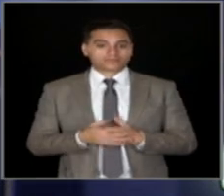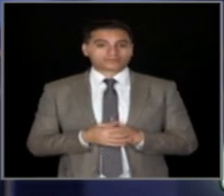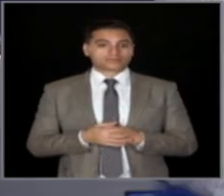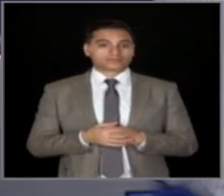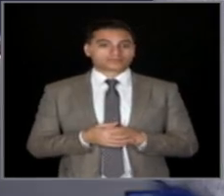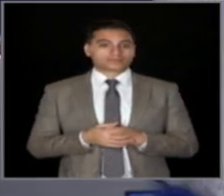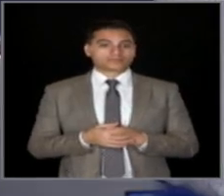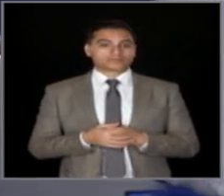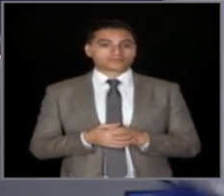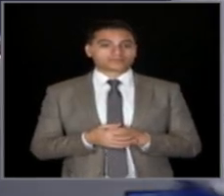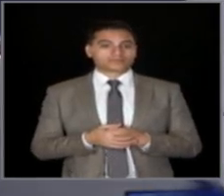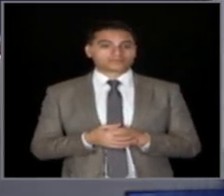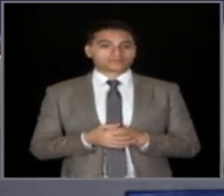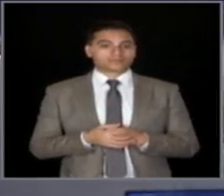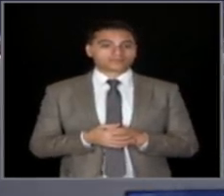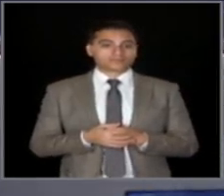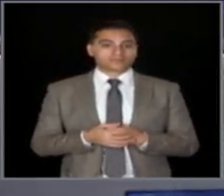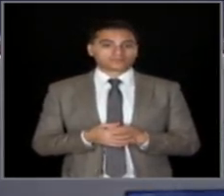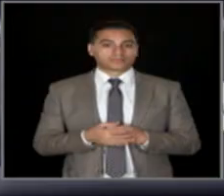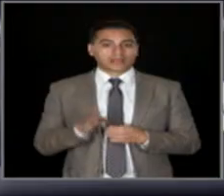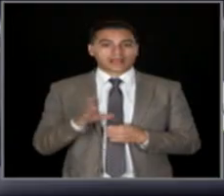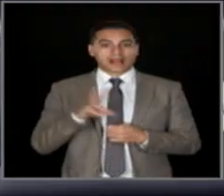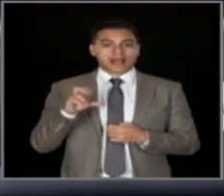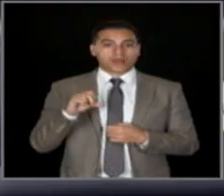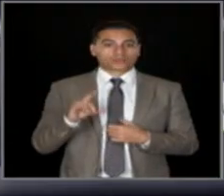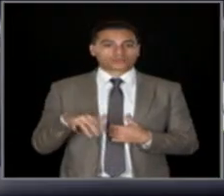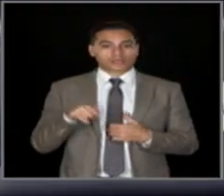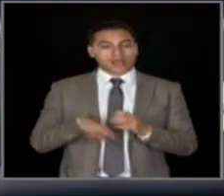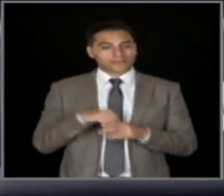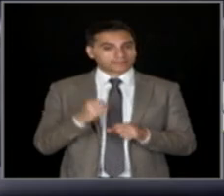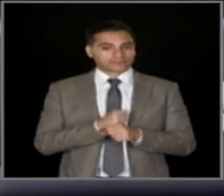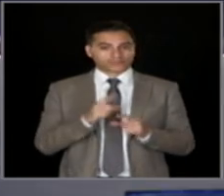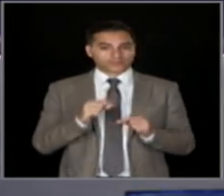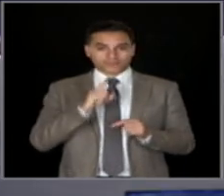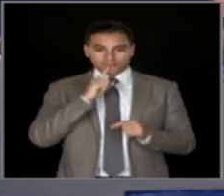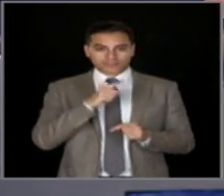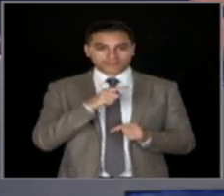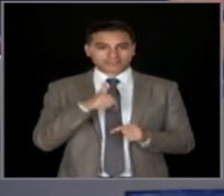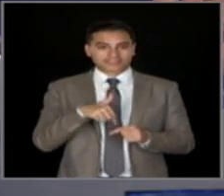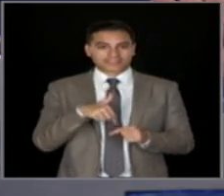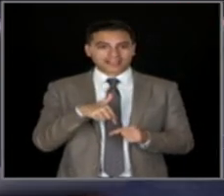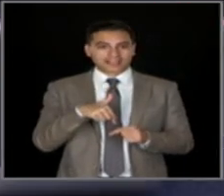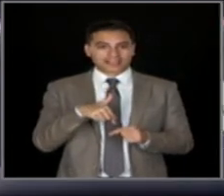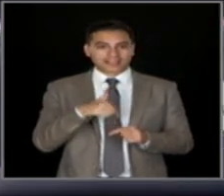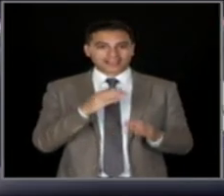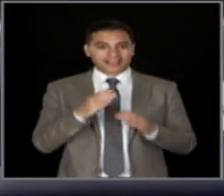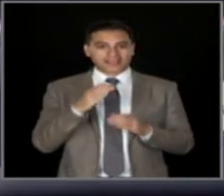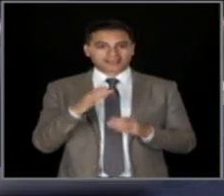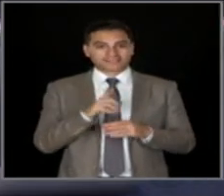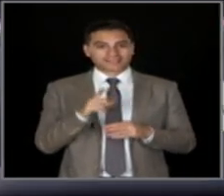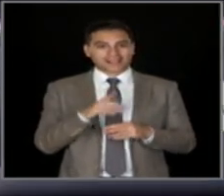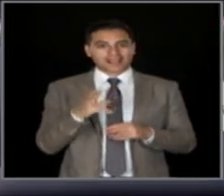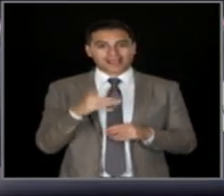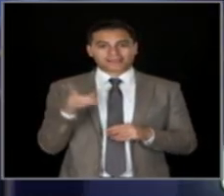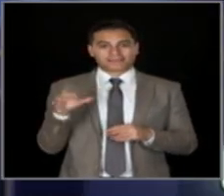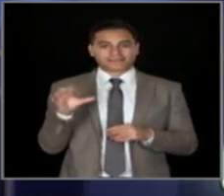في الحساب. مش مشكله. طبعا كلاوديا عملت كويس، ولكن كلاوديا محافظه على مستواها،